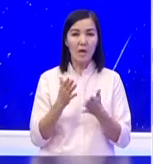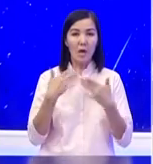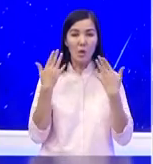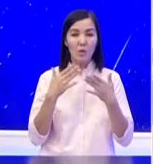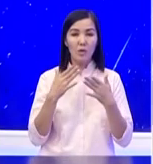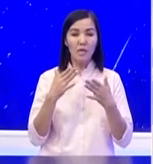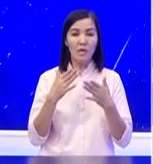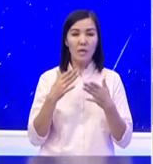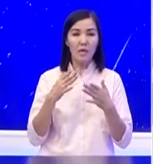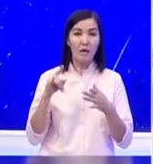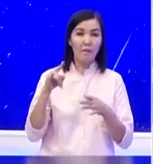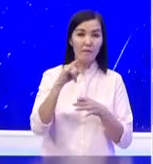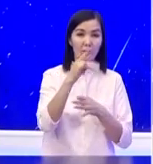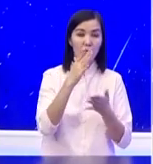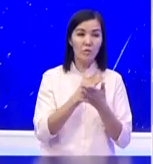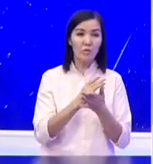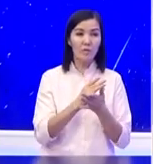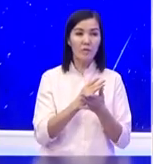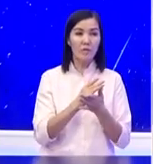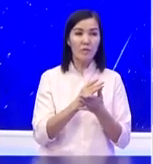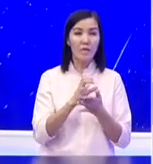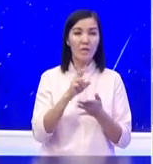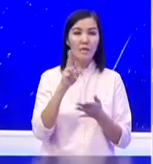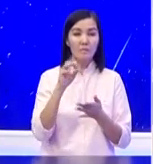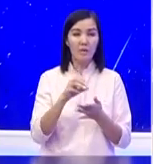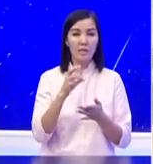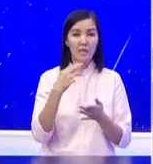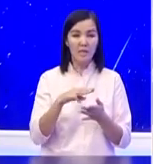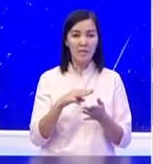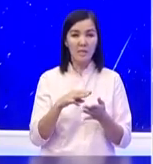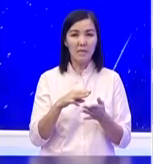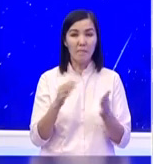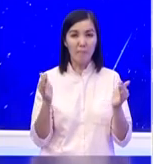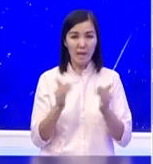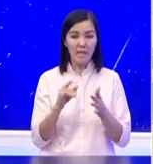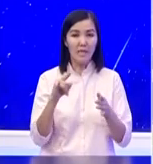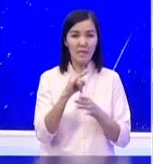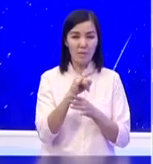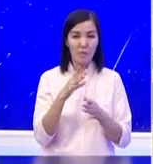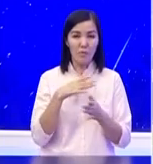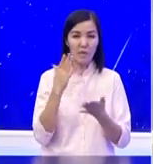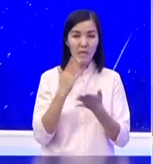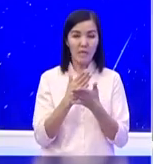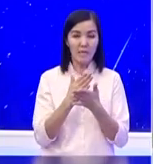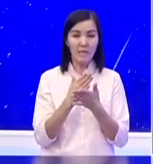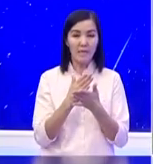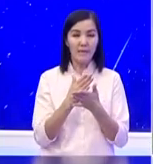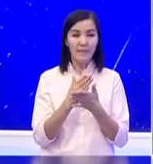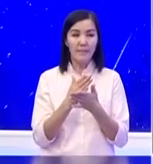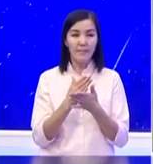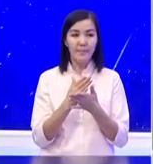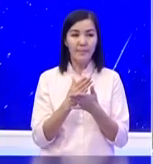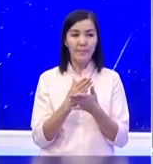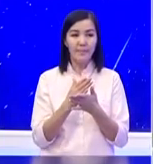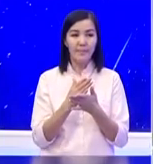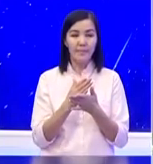воздушные суда, такие как Цикада, Бекас, СП-30. Ну и, естественно, вот такой представитель